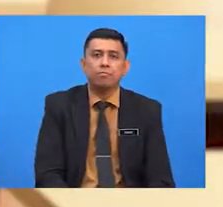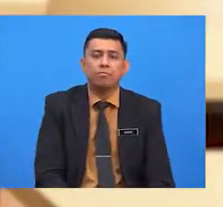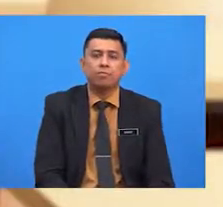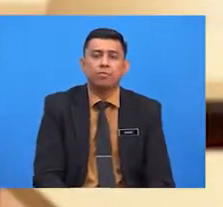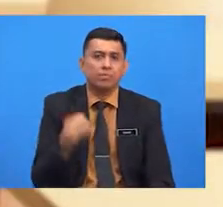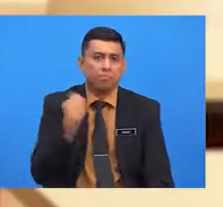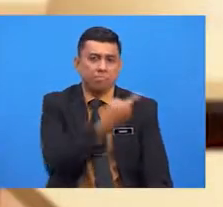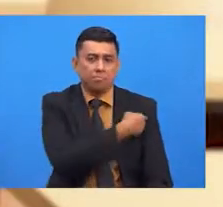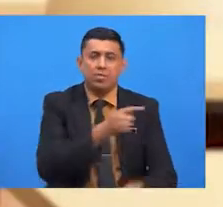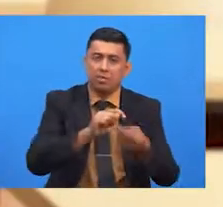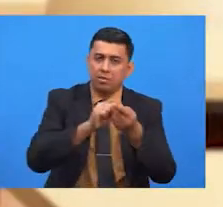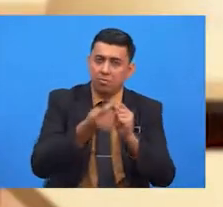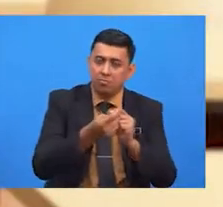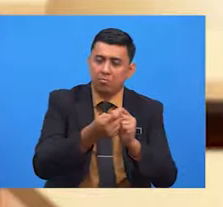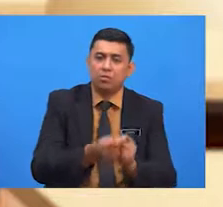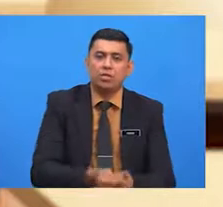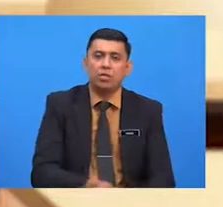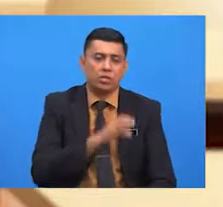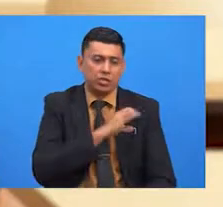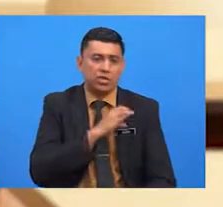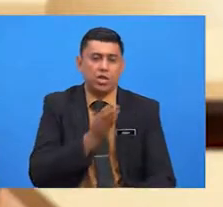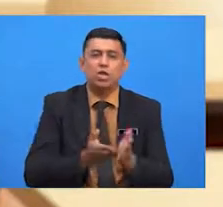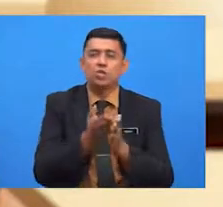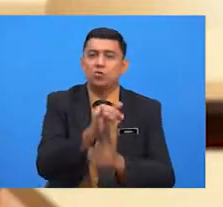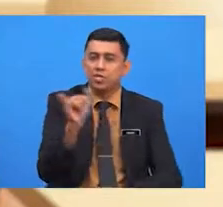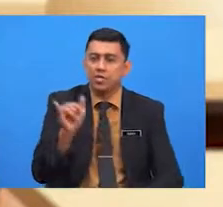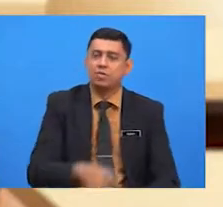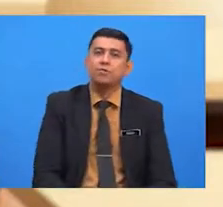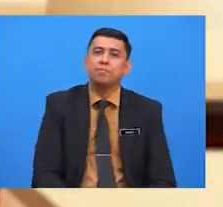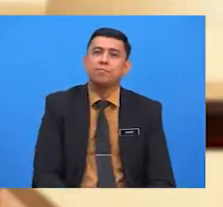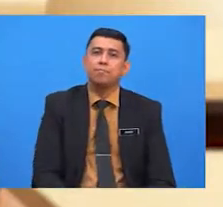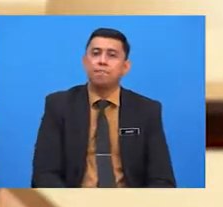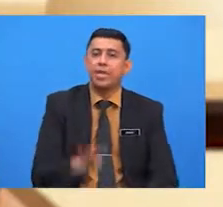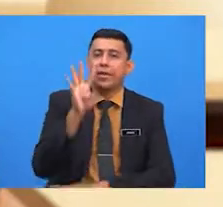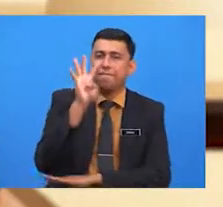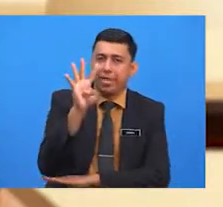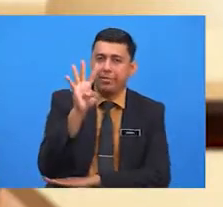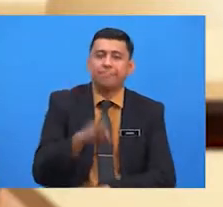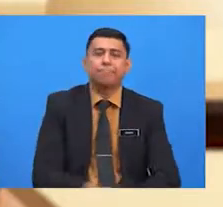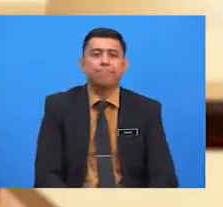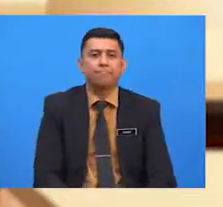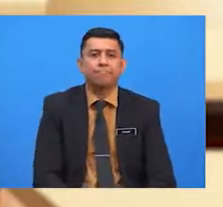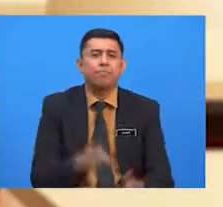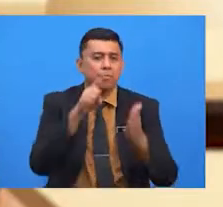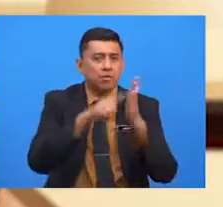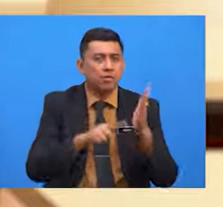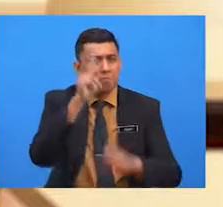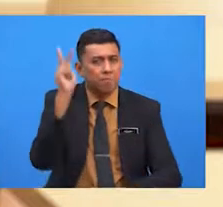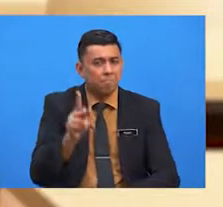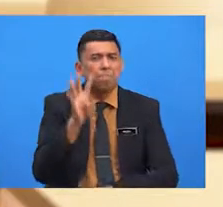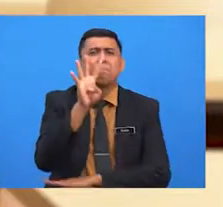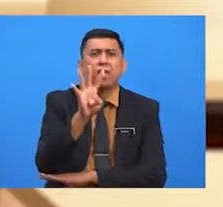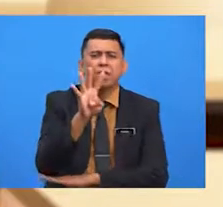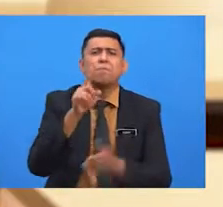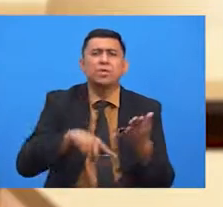Kita beralih ke ciri yang seterusnya, yaitu ciri yang keempat. Apakah ciri